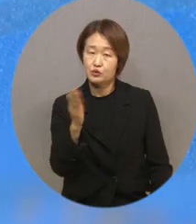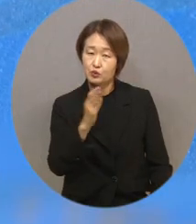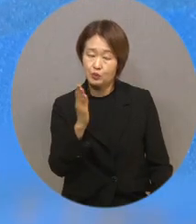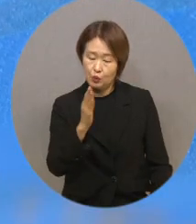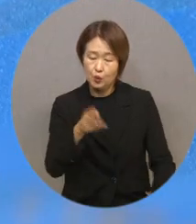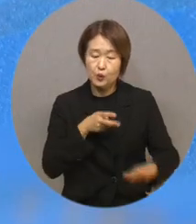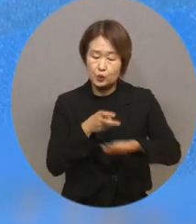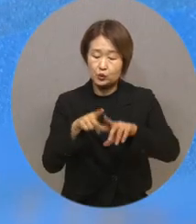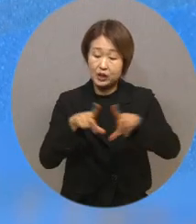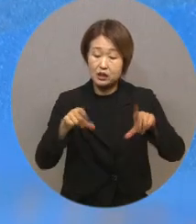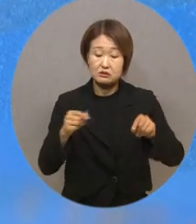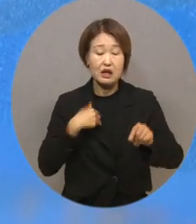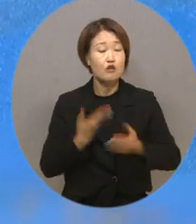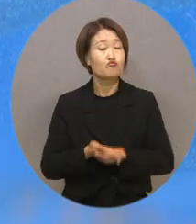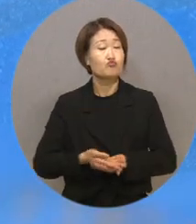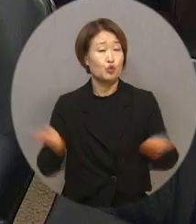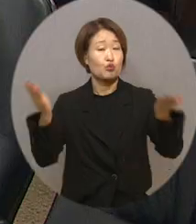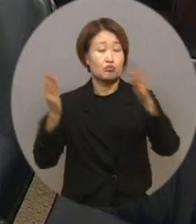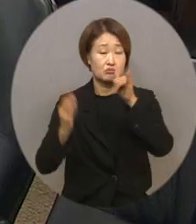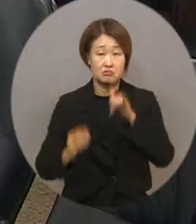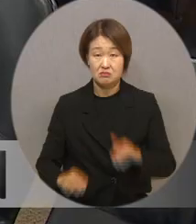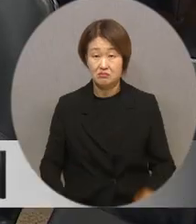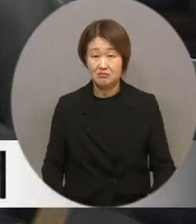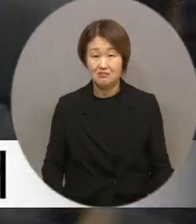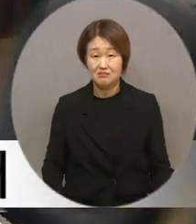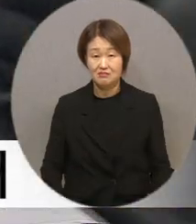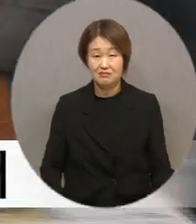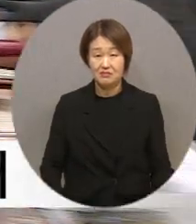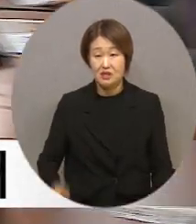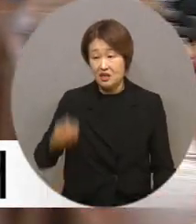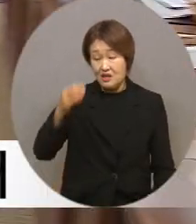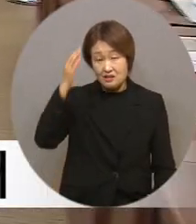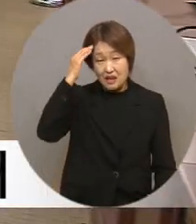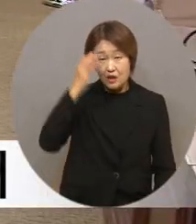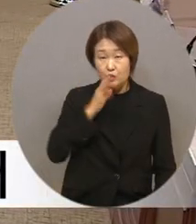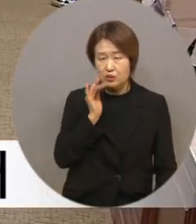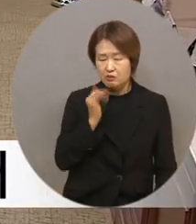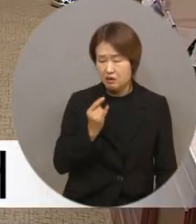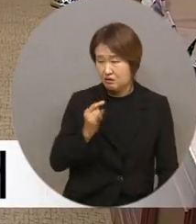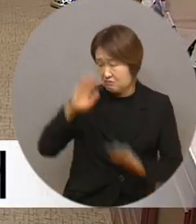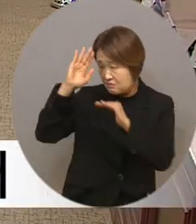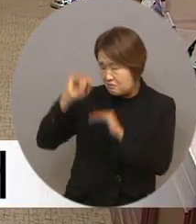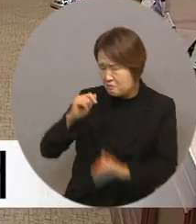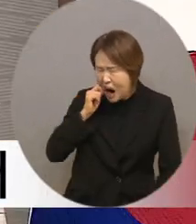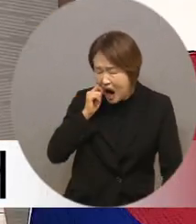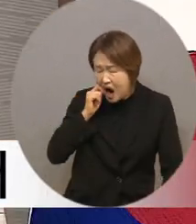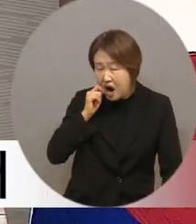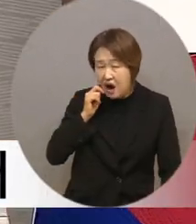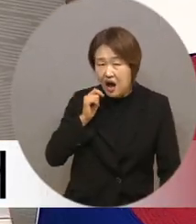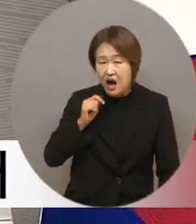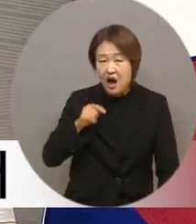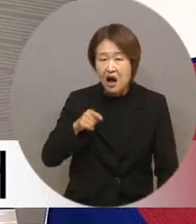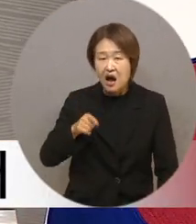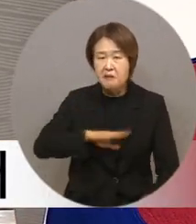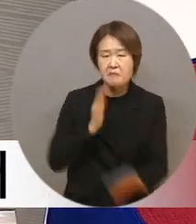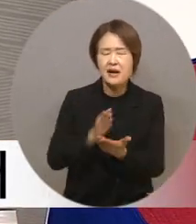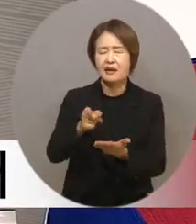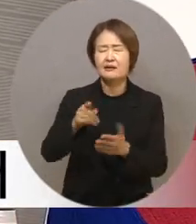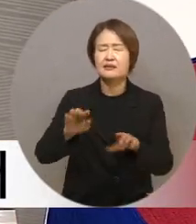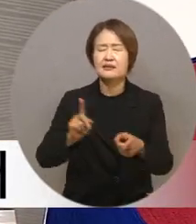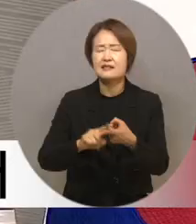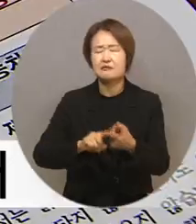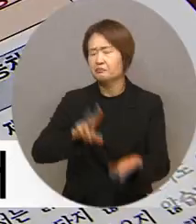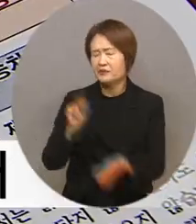교통카드를 지급하겠다고 덧붙였습니다. 대한노인회는 22일 이에 규탄하는 성명 발표 기자회견을